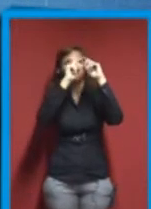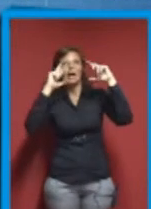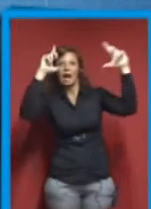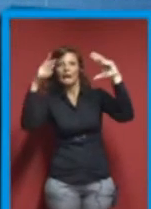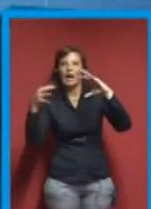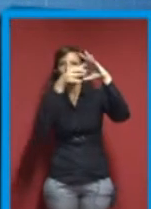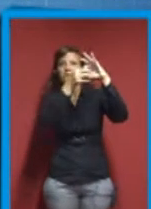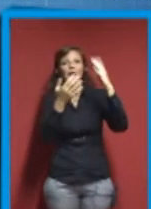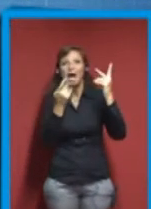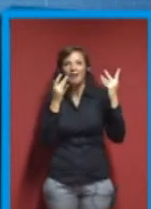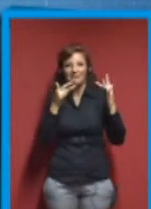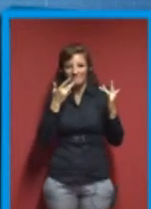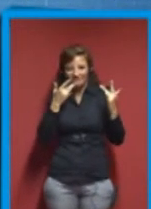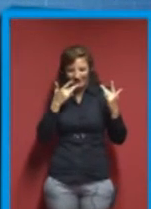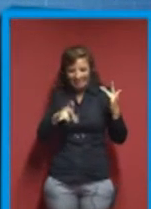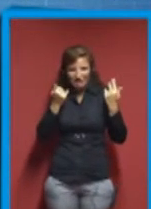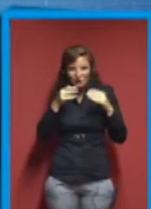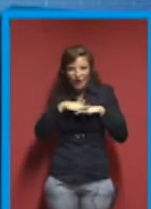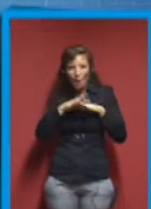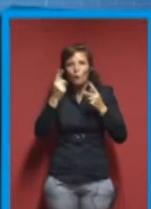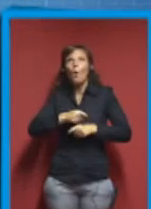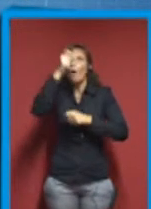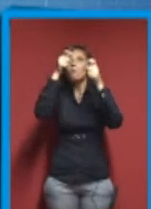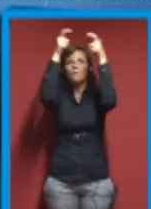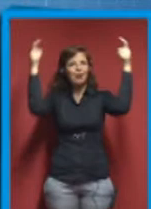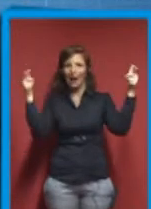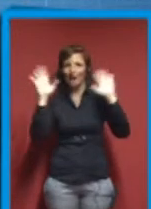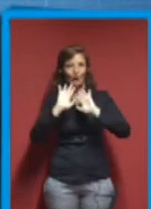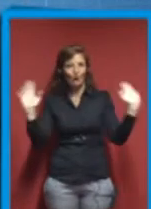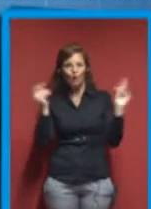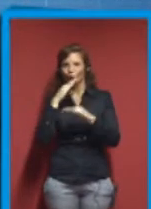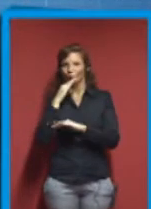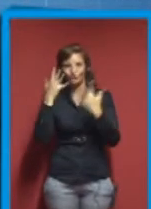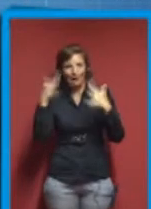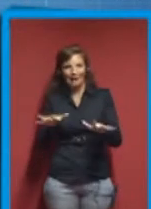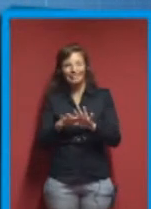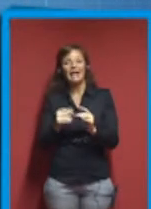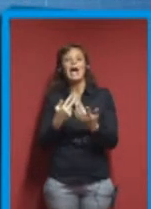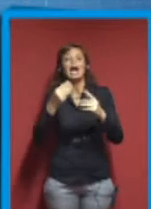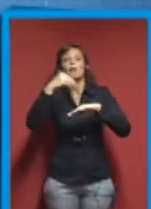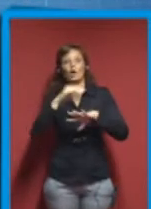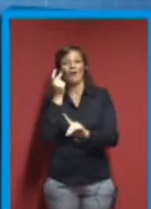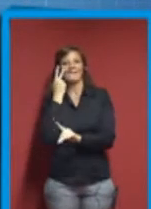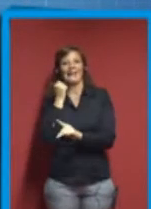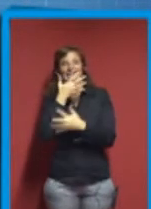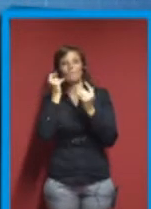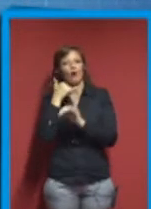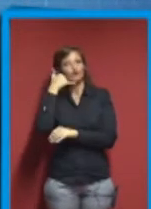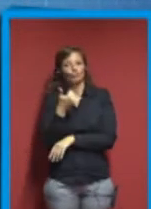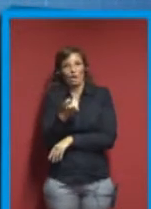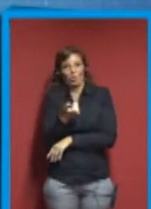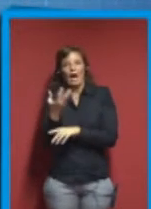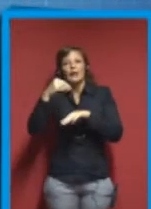un semplice ombrello, e possiamo vedere chiaramente un cellulare e poi delle